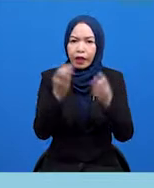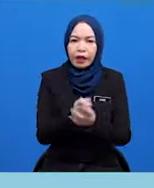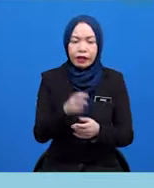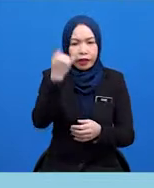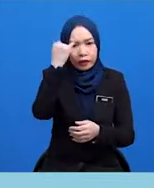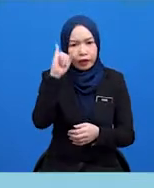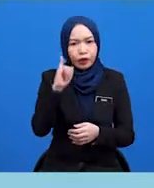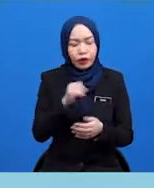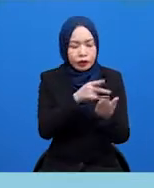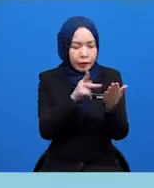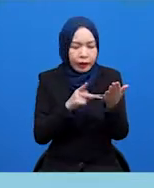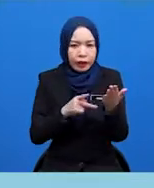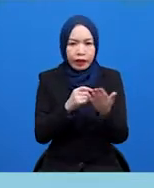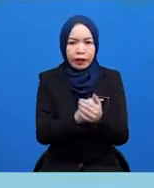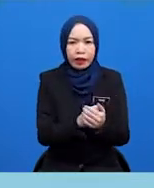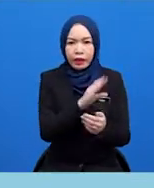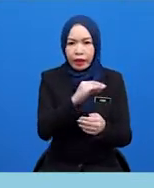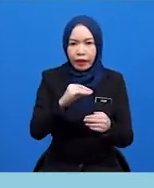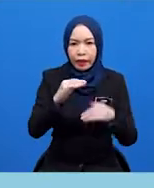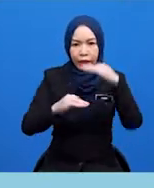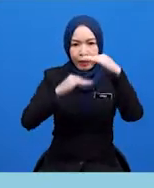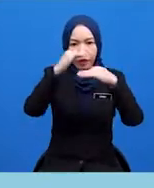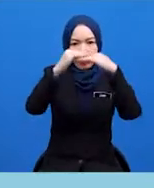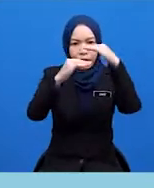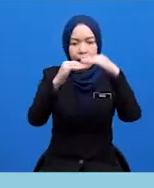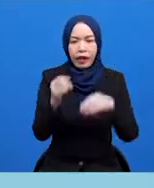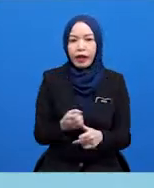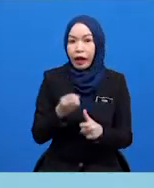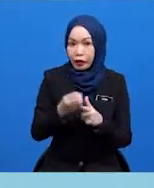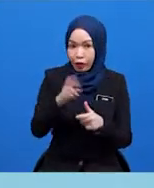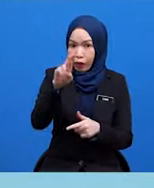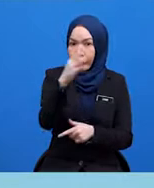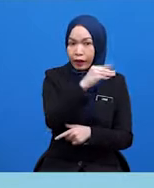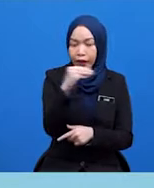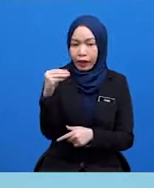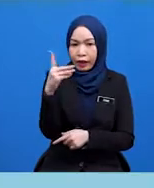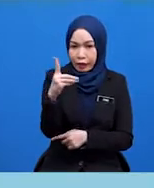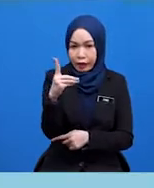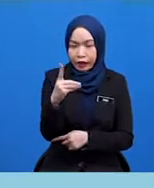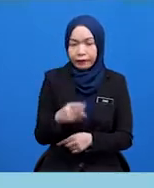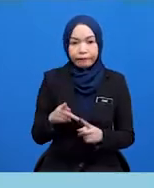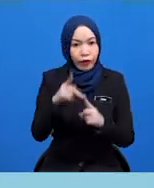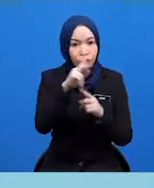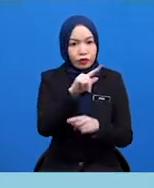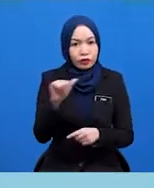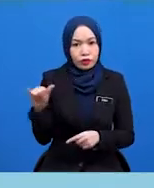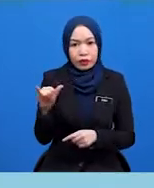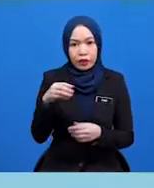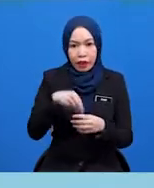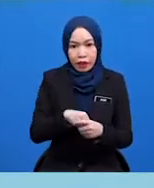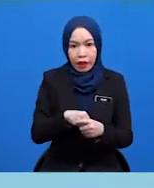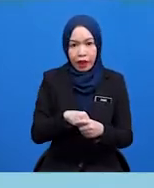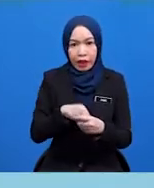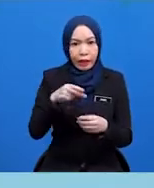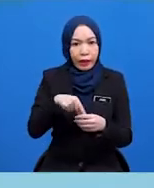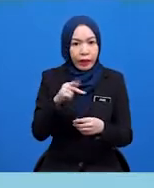teknologi penyelidikan dan pembangunan atau R&D khususnya dalam penghasilan bakar atau